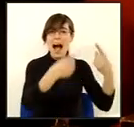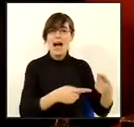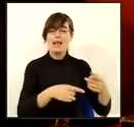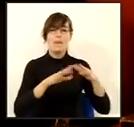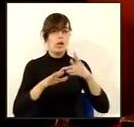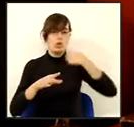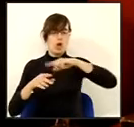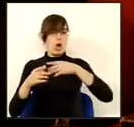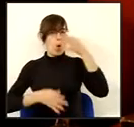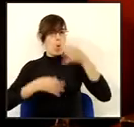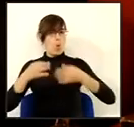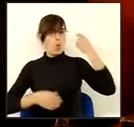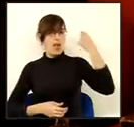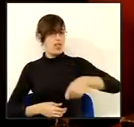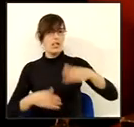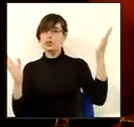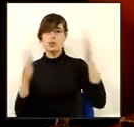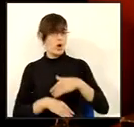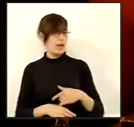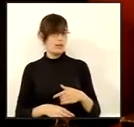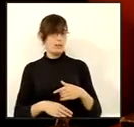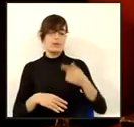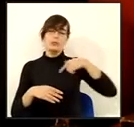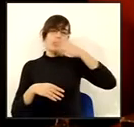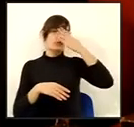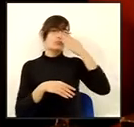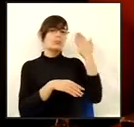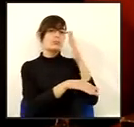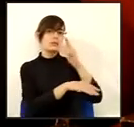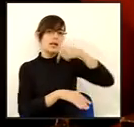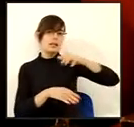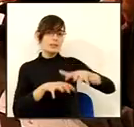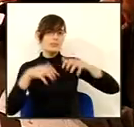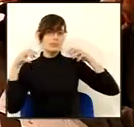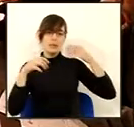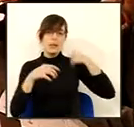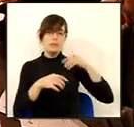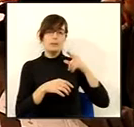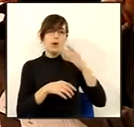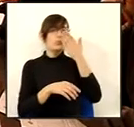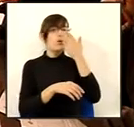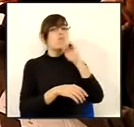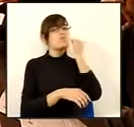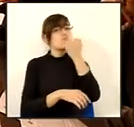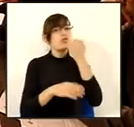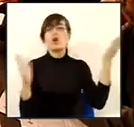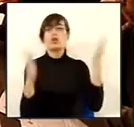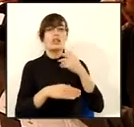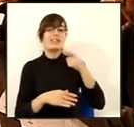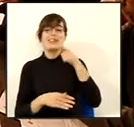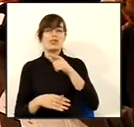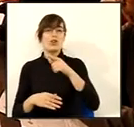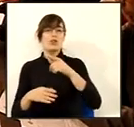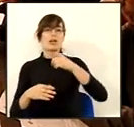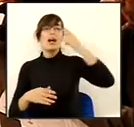de jutge. Considerem, doncs, que el que es presenta avui en aquest plenari no és una moció qualsevol, és una sentència